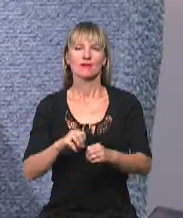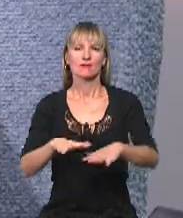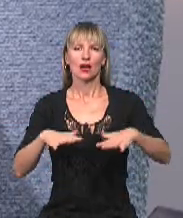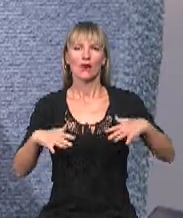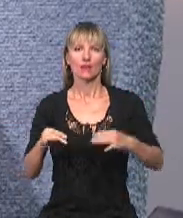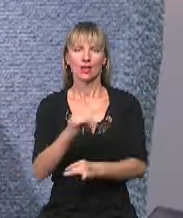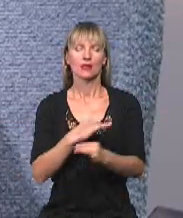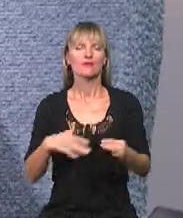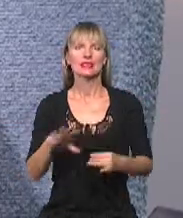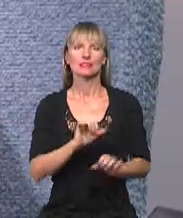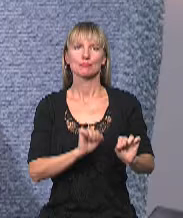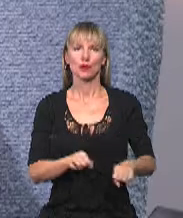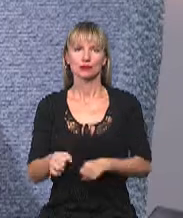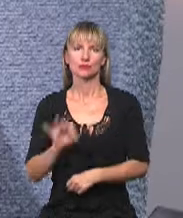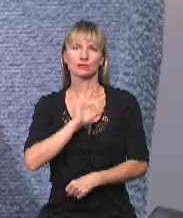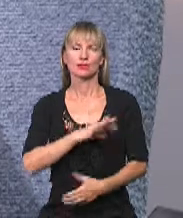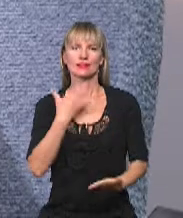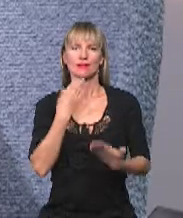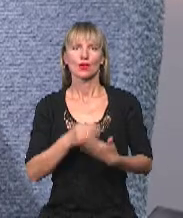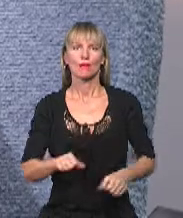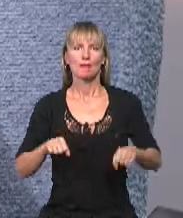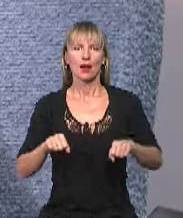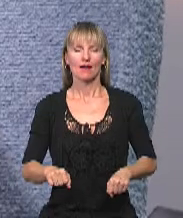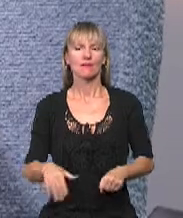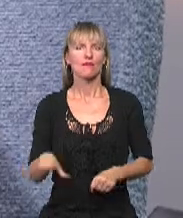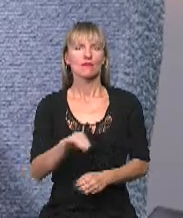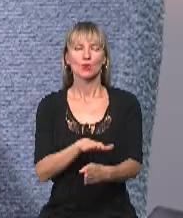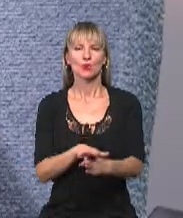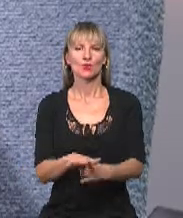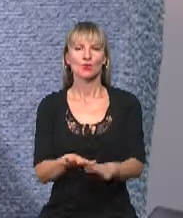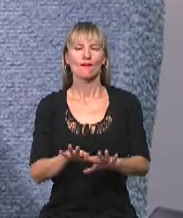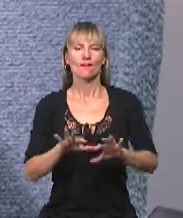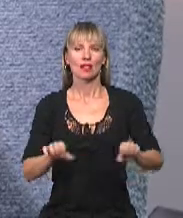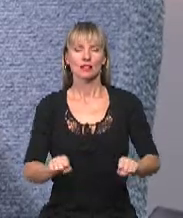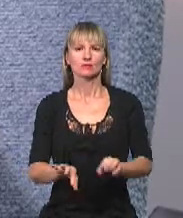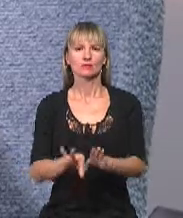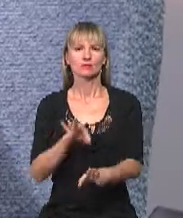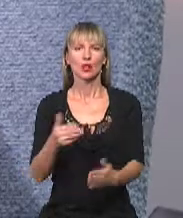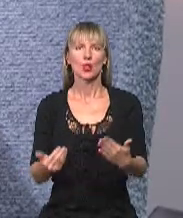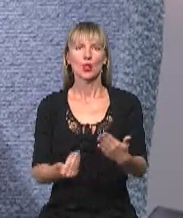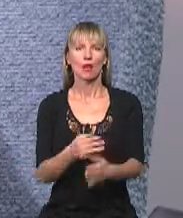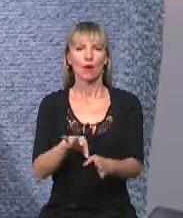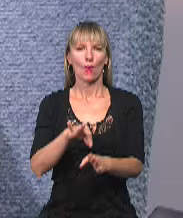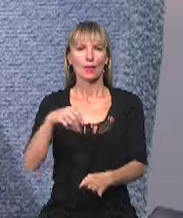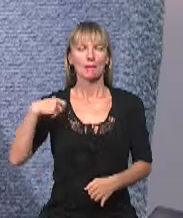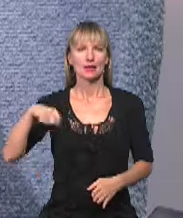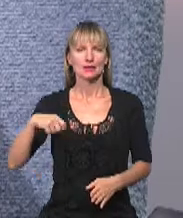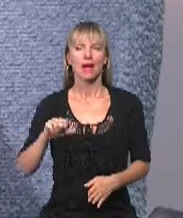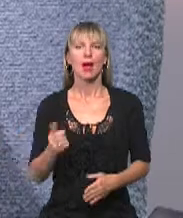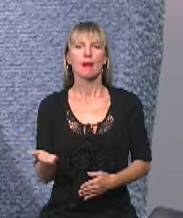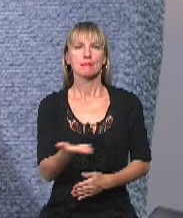всі можливості реалізувати свої повноваження, отже всю повноту влади отримав новообраний президент, а